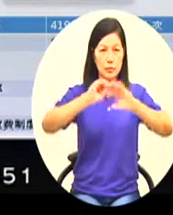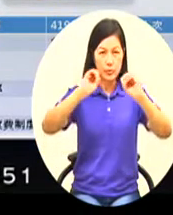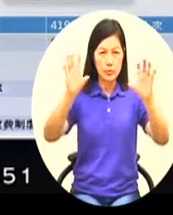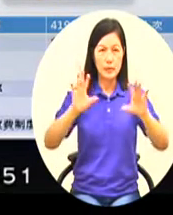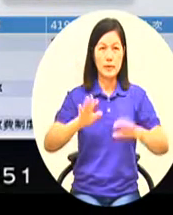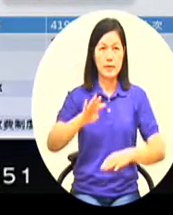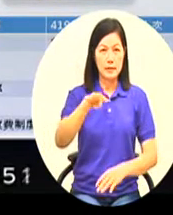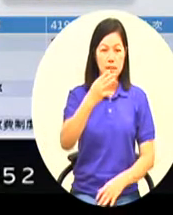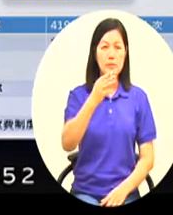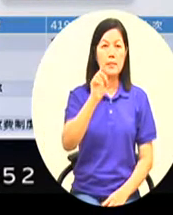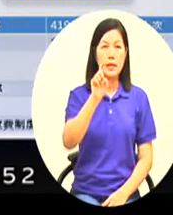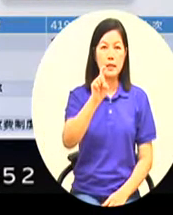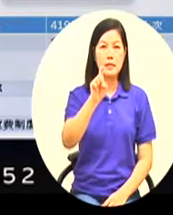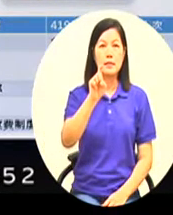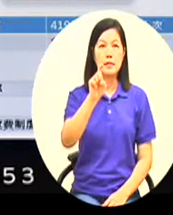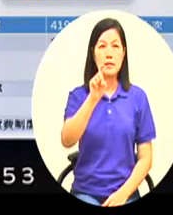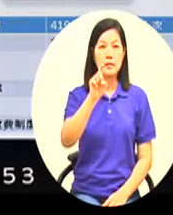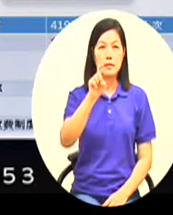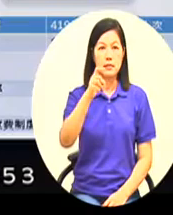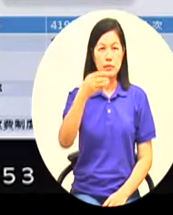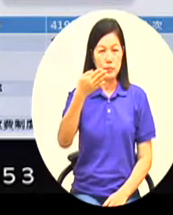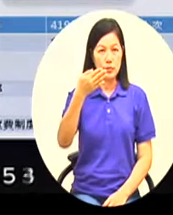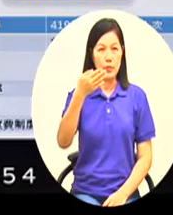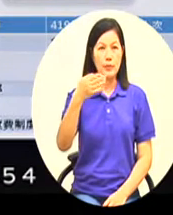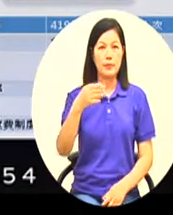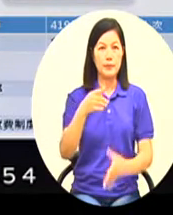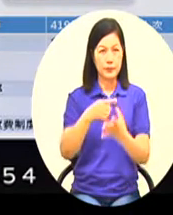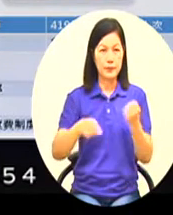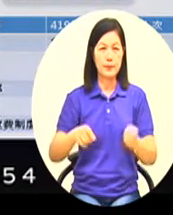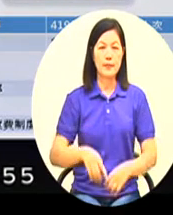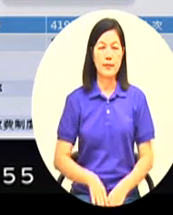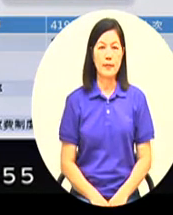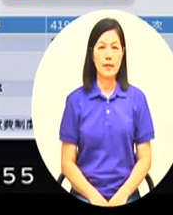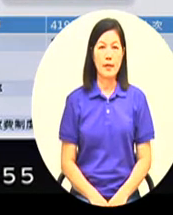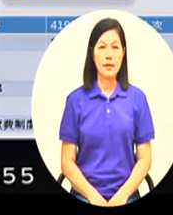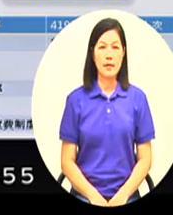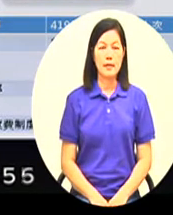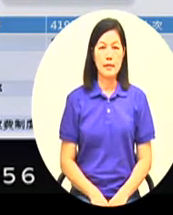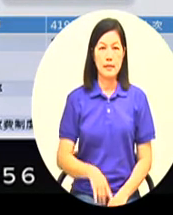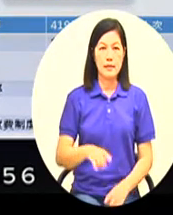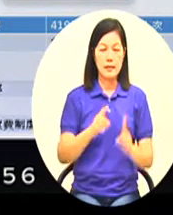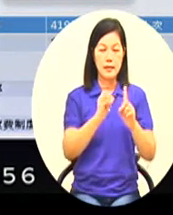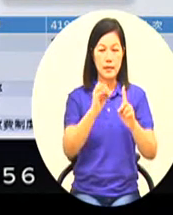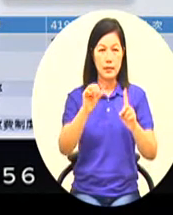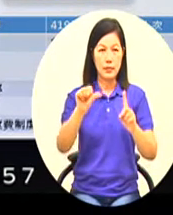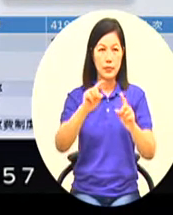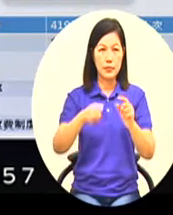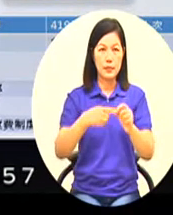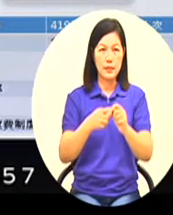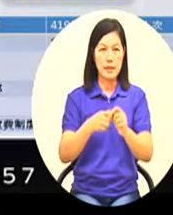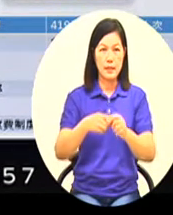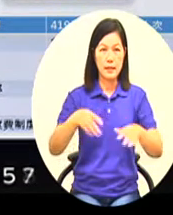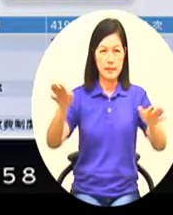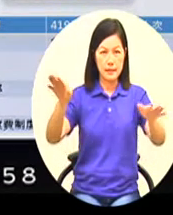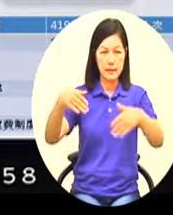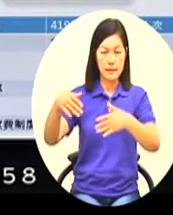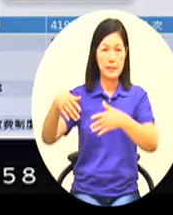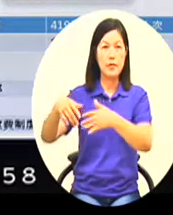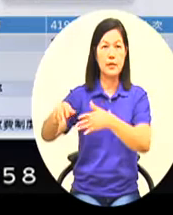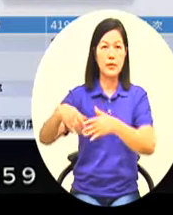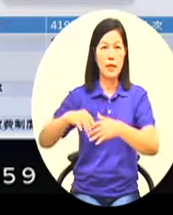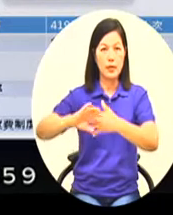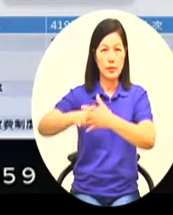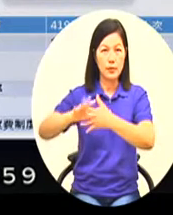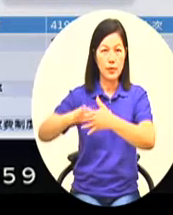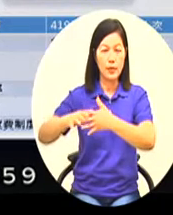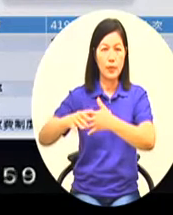419场次。105年，并邀请了 我们美国西雅图海警医学中心的紧